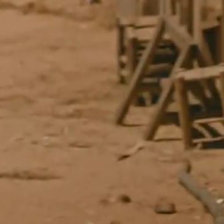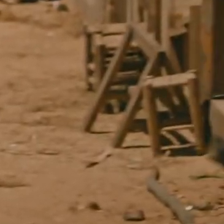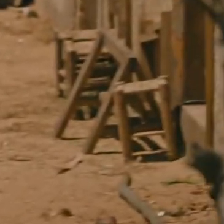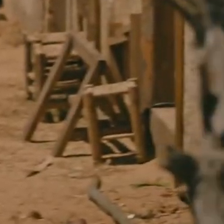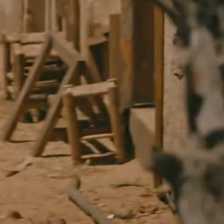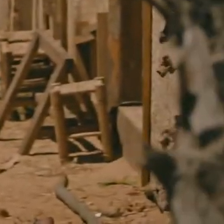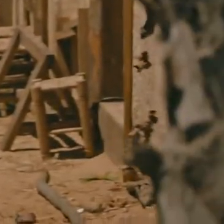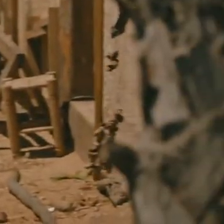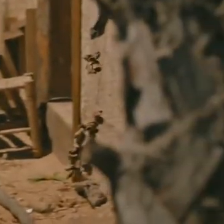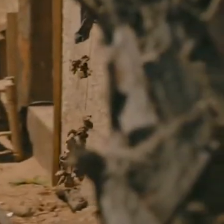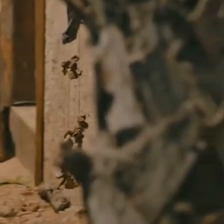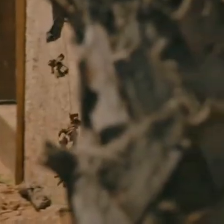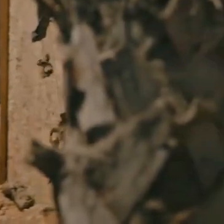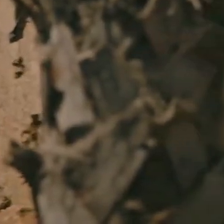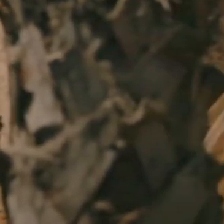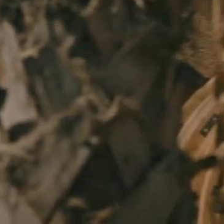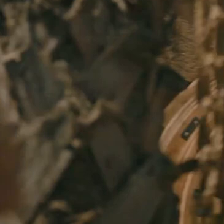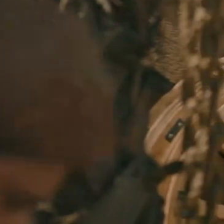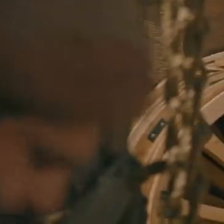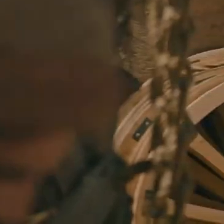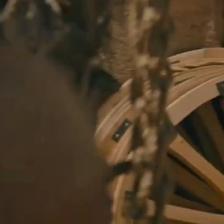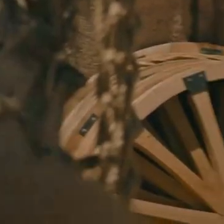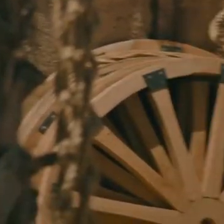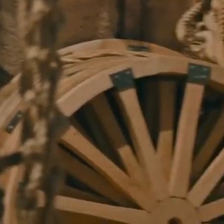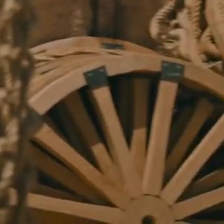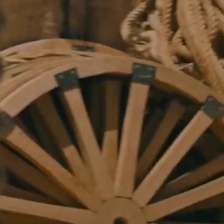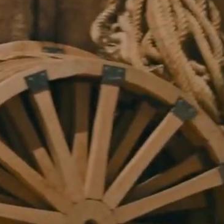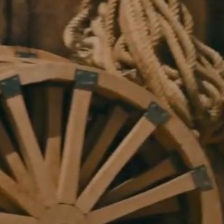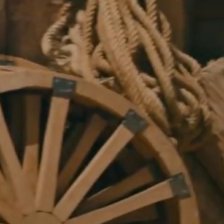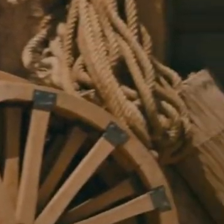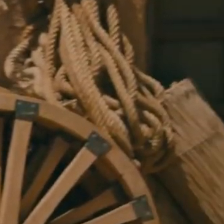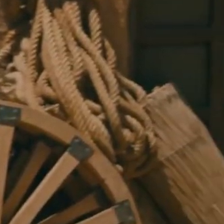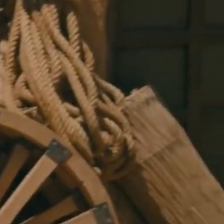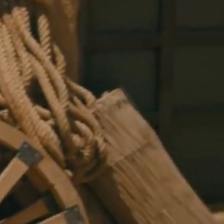Ömer'in adamlarından biri sokağa istifli silah sandıklarını düzenliyor.